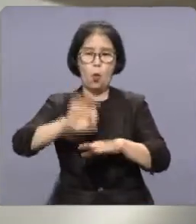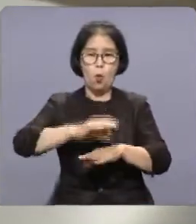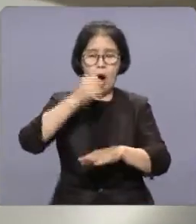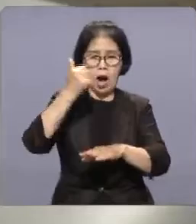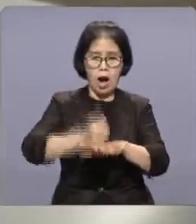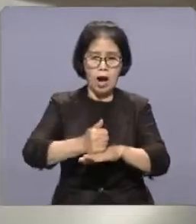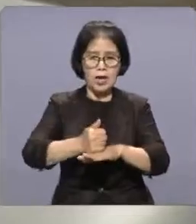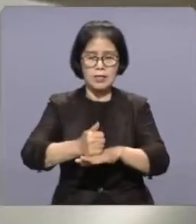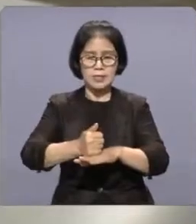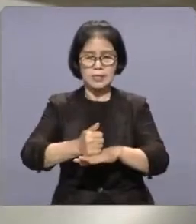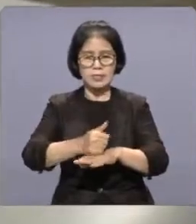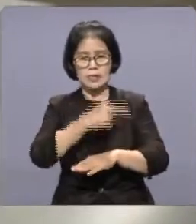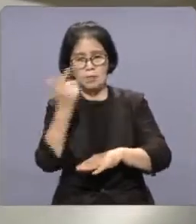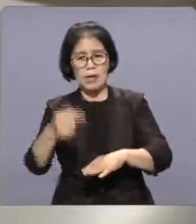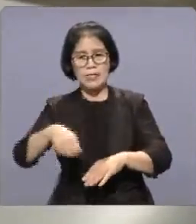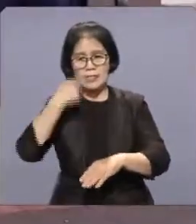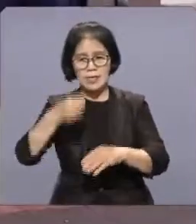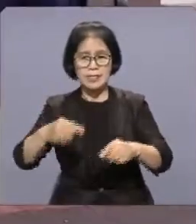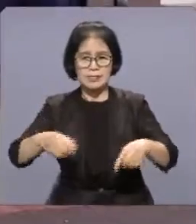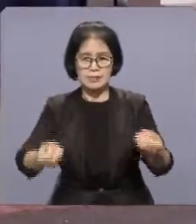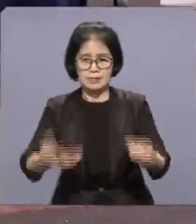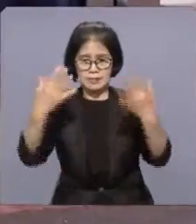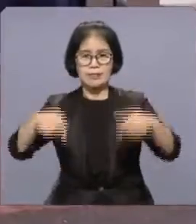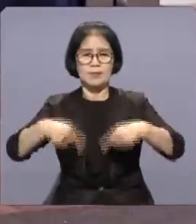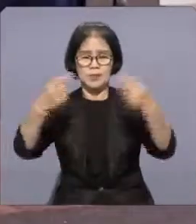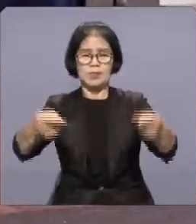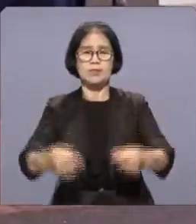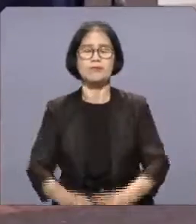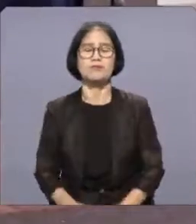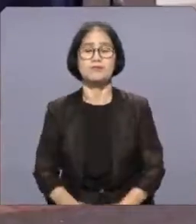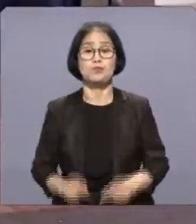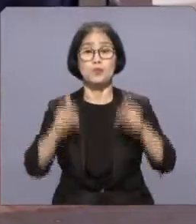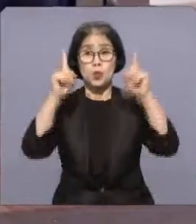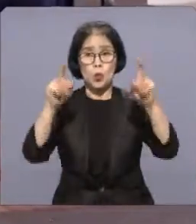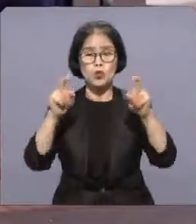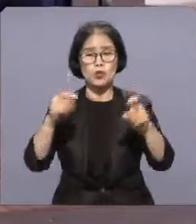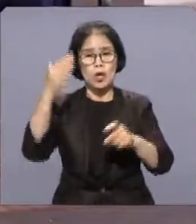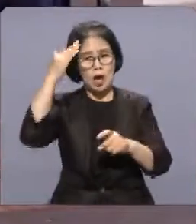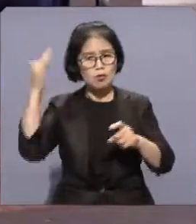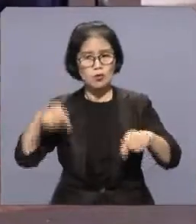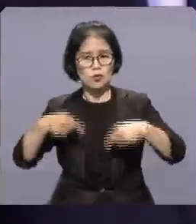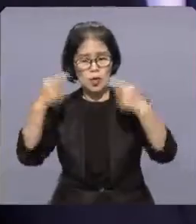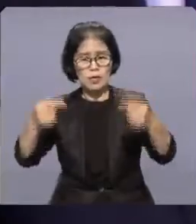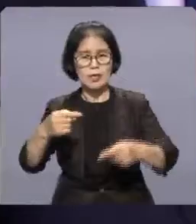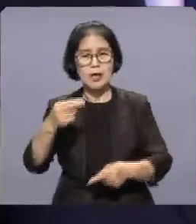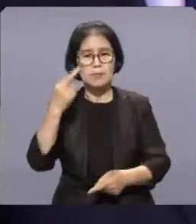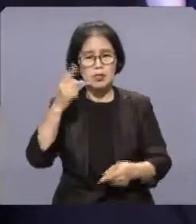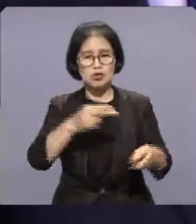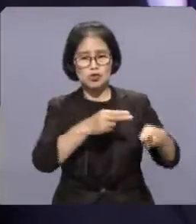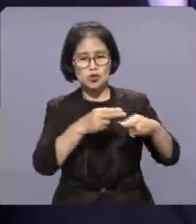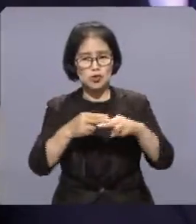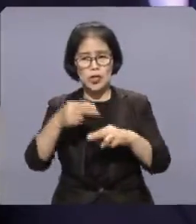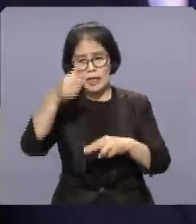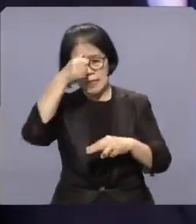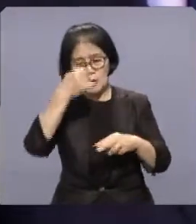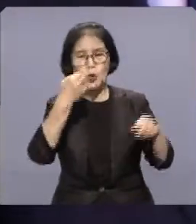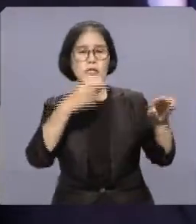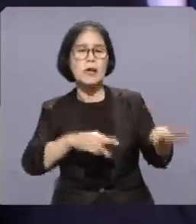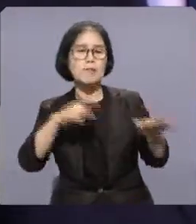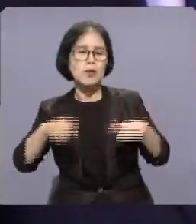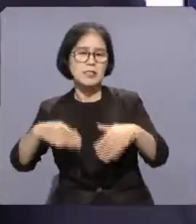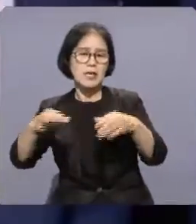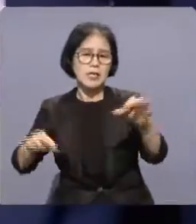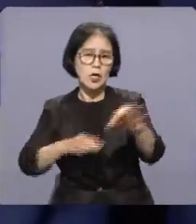6세 주재 만찬에도 참석합니다. 호주의 경우 한국도 가입한 미국 주도의 인도태평양